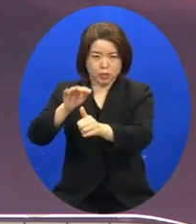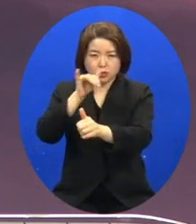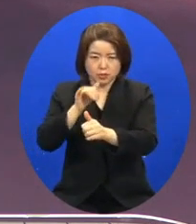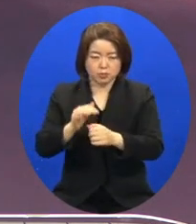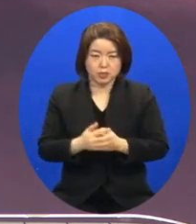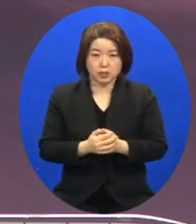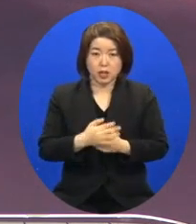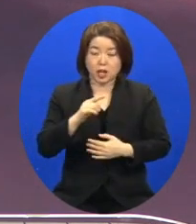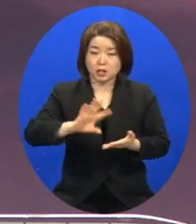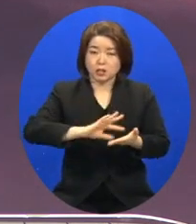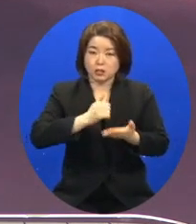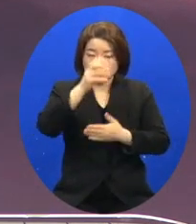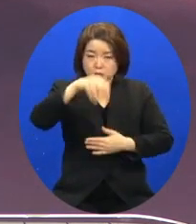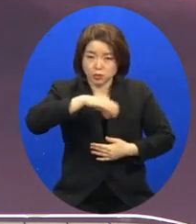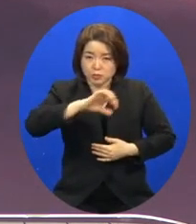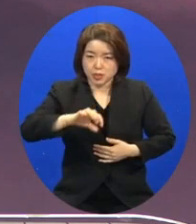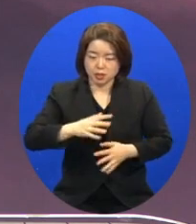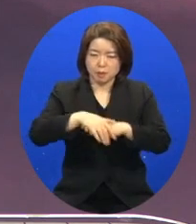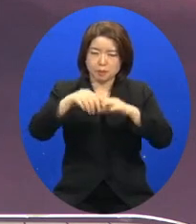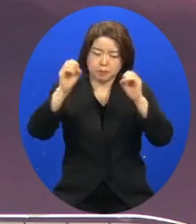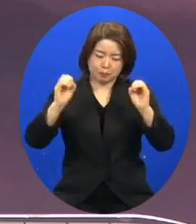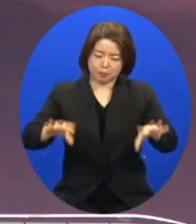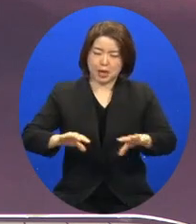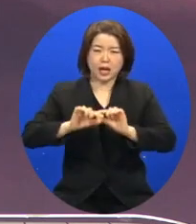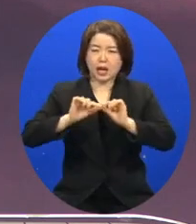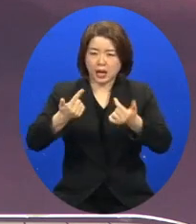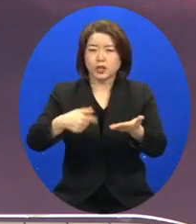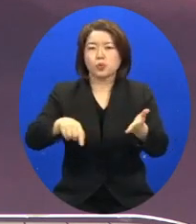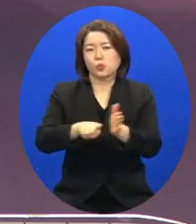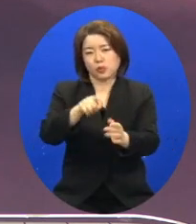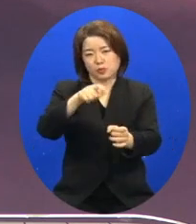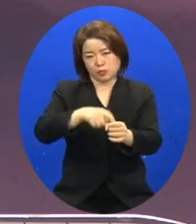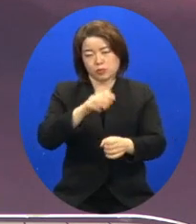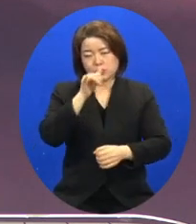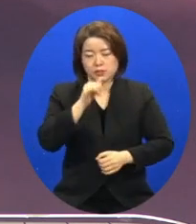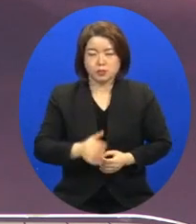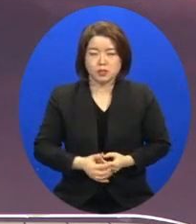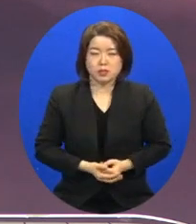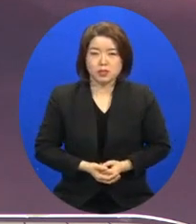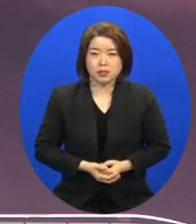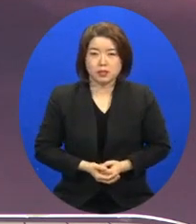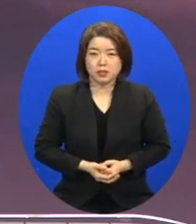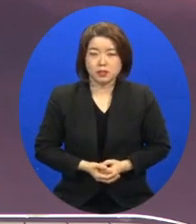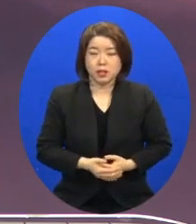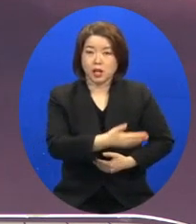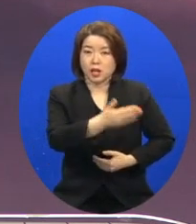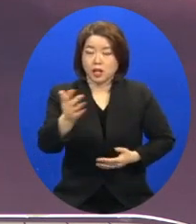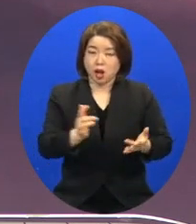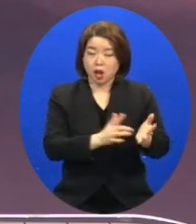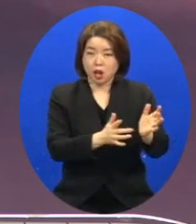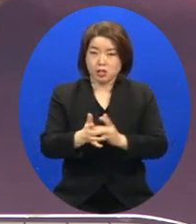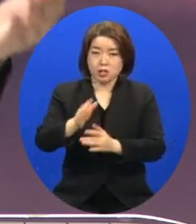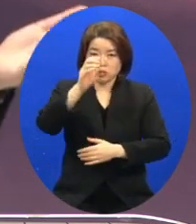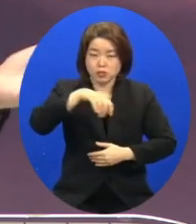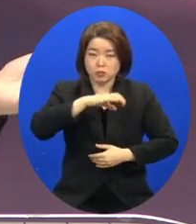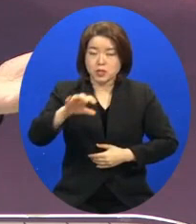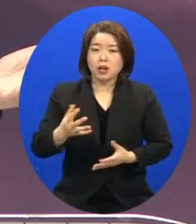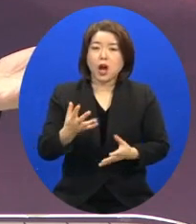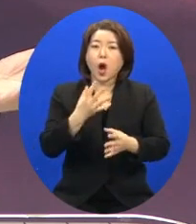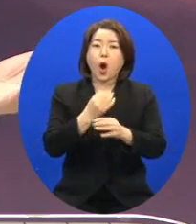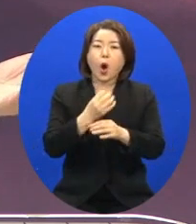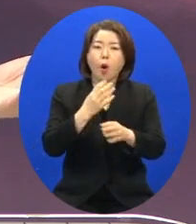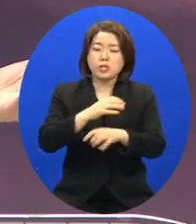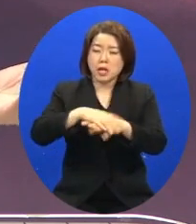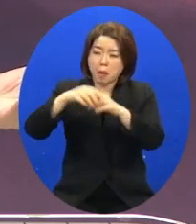그것은 그리스도의 십자가가 헛되이 되지 않게 하시려는 것입니다. 여러분, 예수님의 십자가가 언제 헛되이